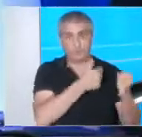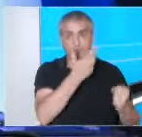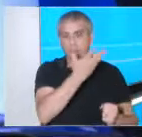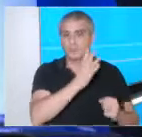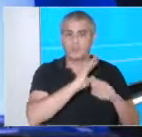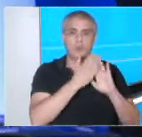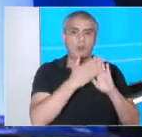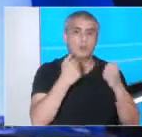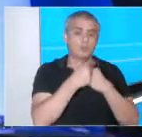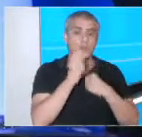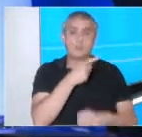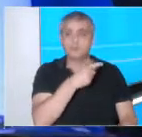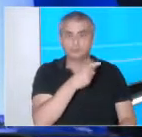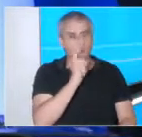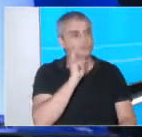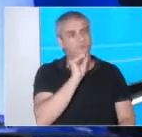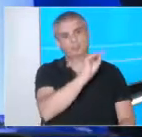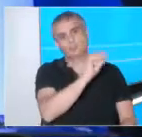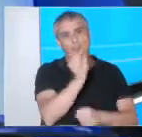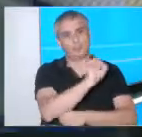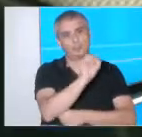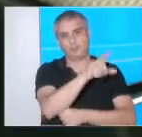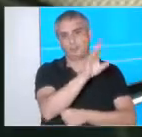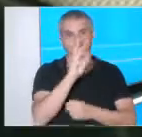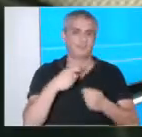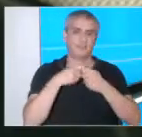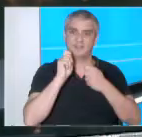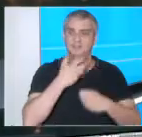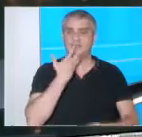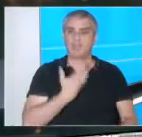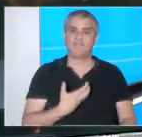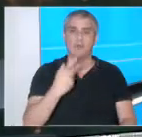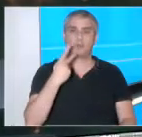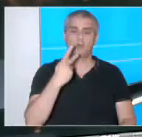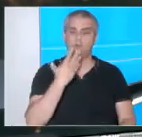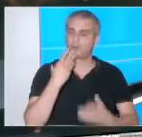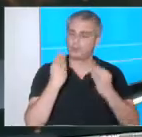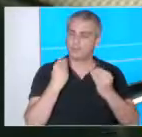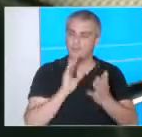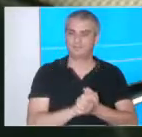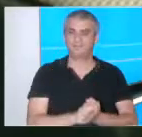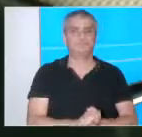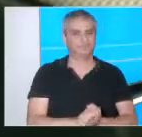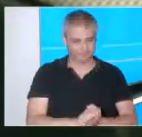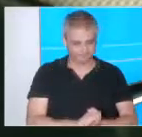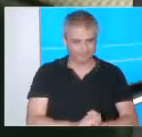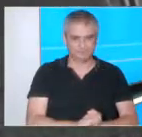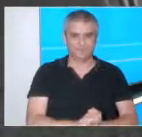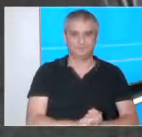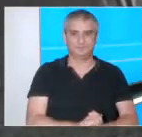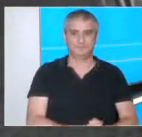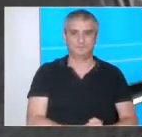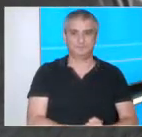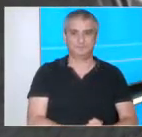אז כל תאונת דרכים שיש שם, זה על שם הנהג בנט. חבר הכנסת, הרב מאיר פרוש, תודה רבה. תודה רבה.